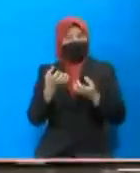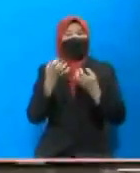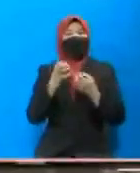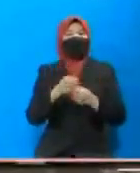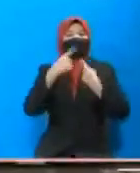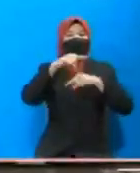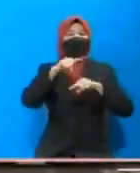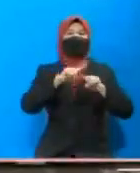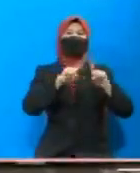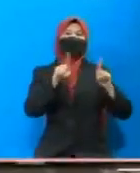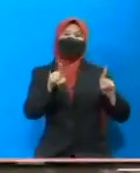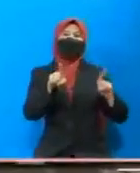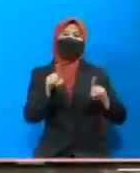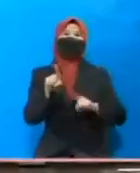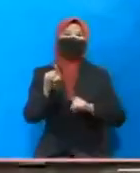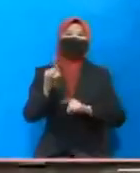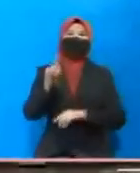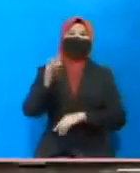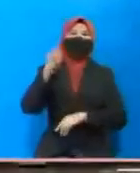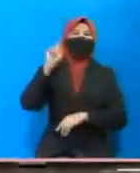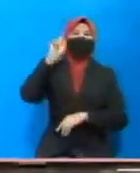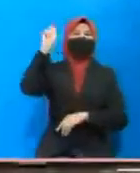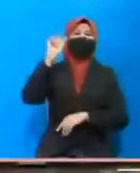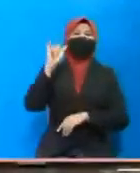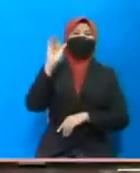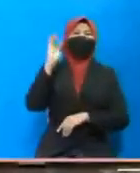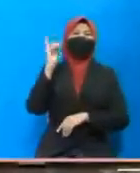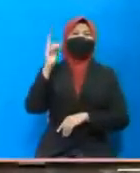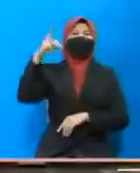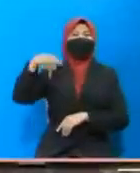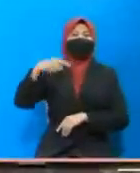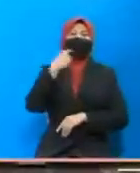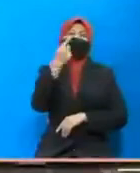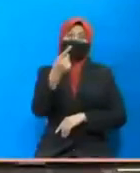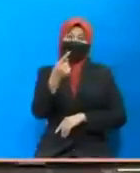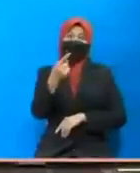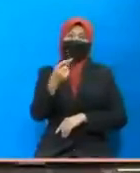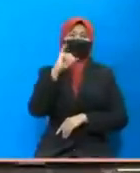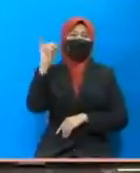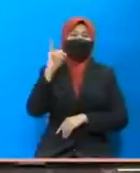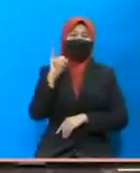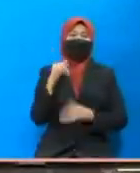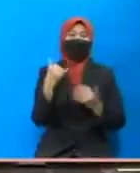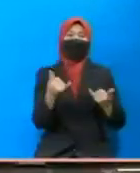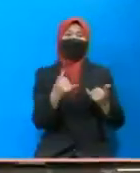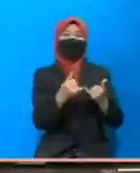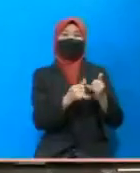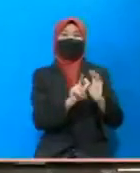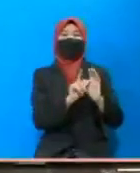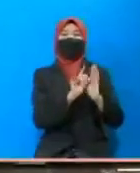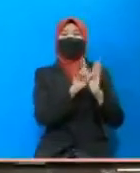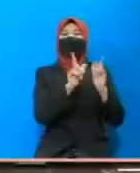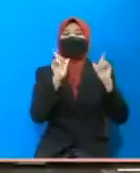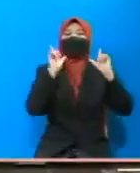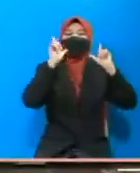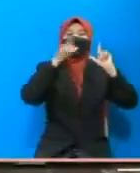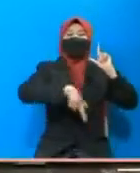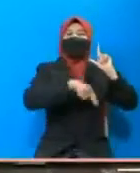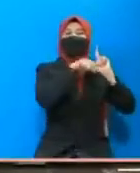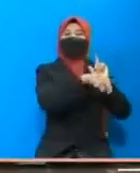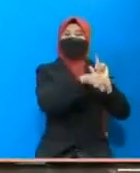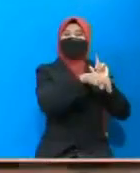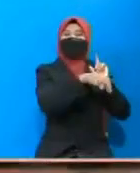Isnin. So, please, I mean, dia merosakkan nama speaker. So, dia guna